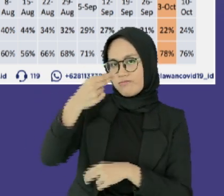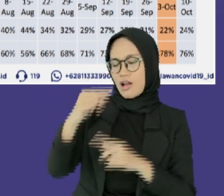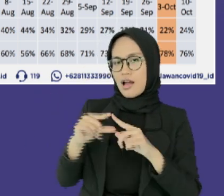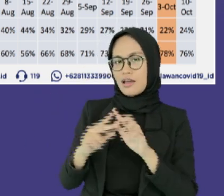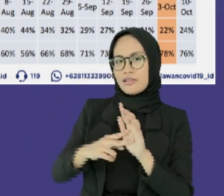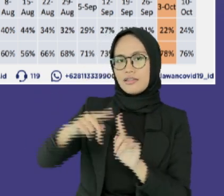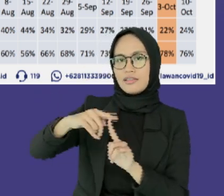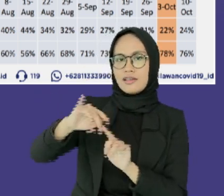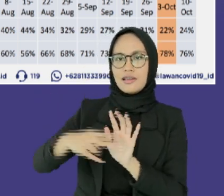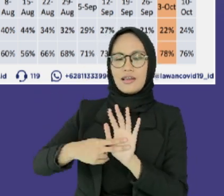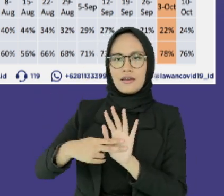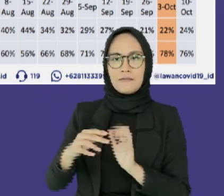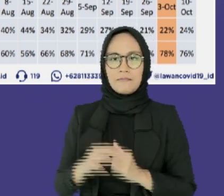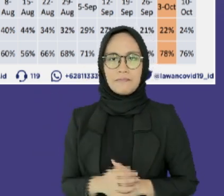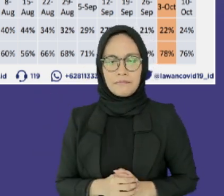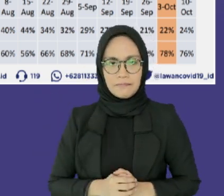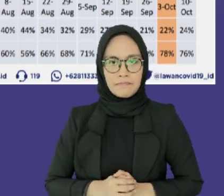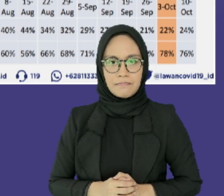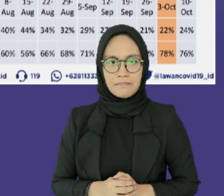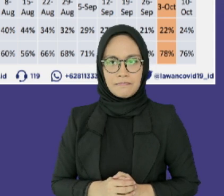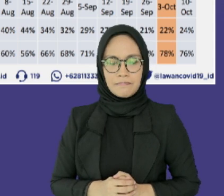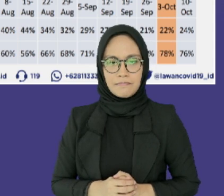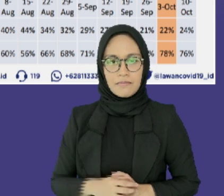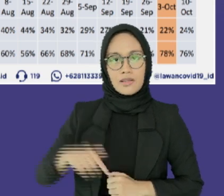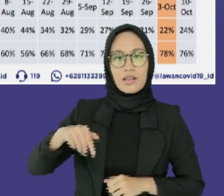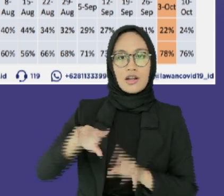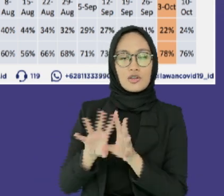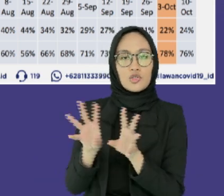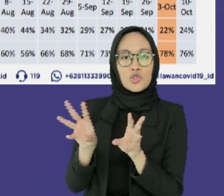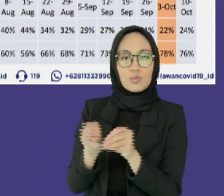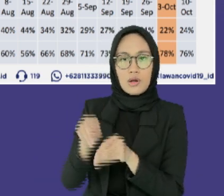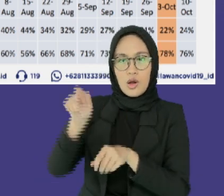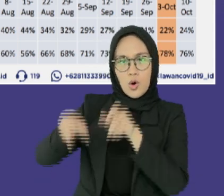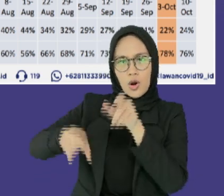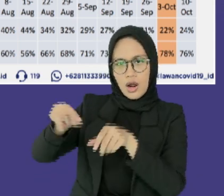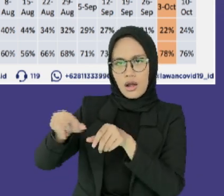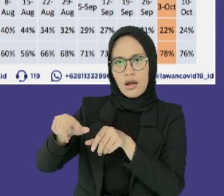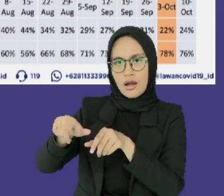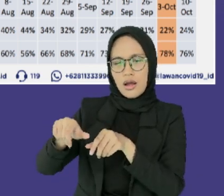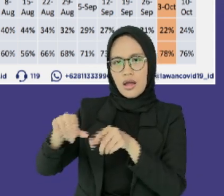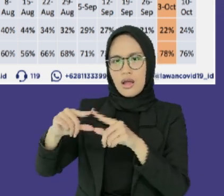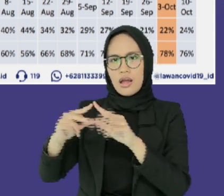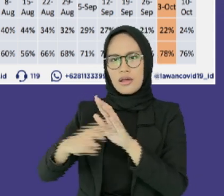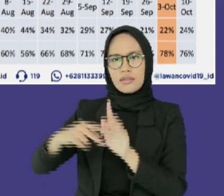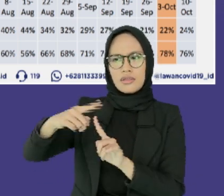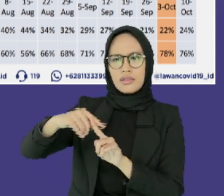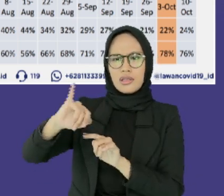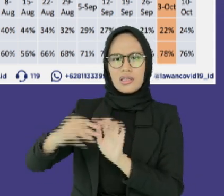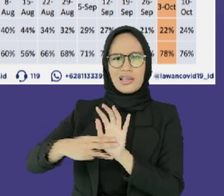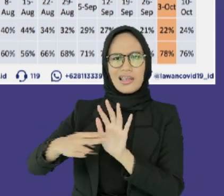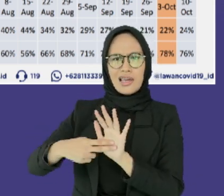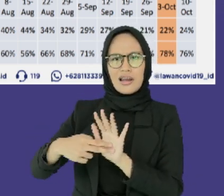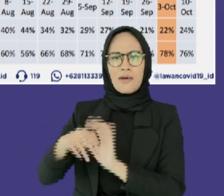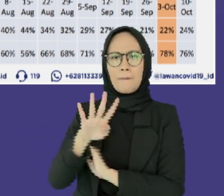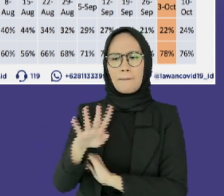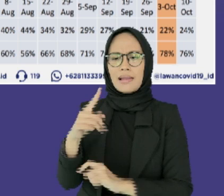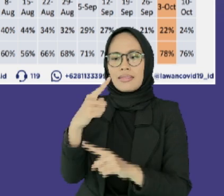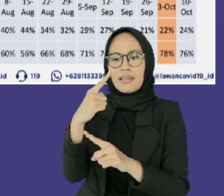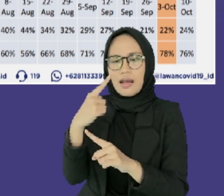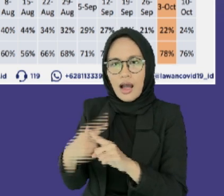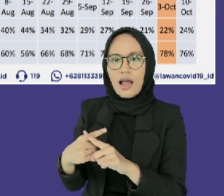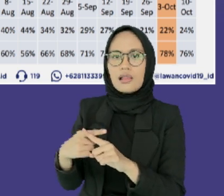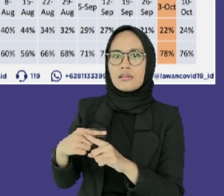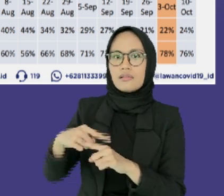jumlah orang yang diperiksa dengan antigen mencapai hampir satu juta orang empat kali lipat dari gabungan